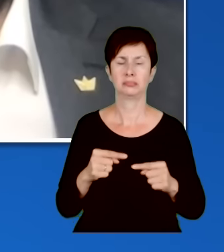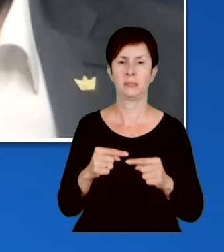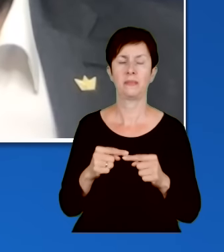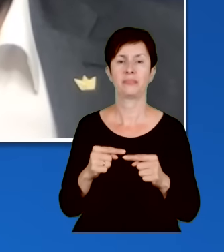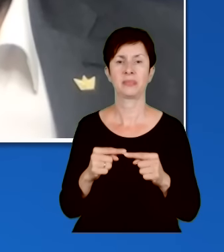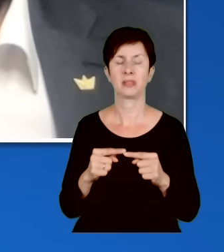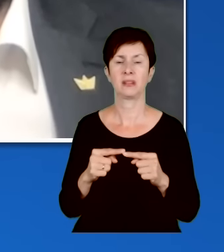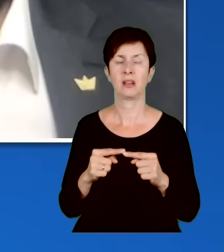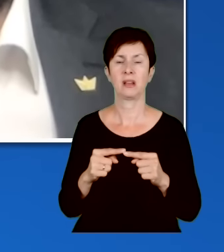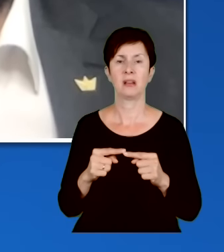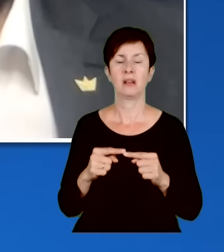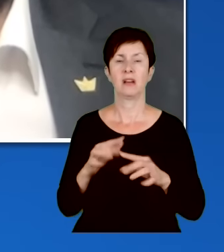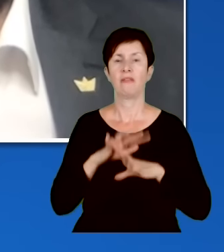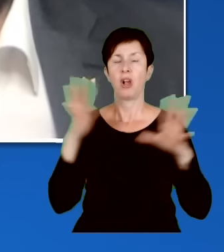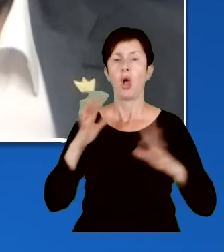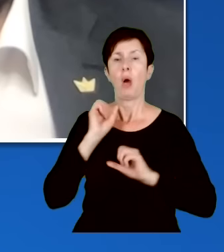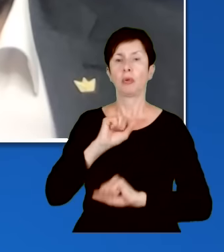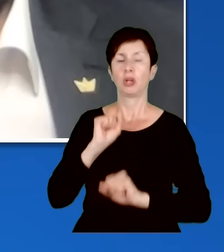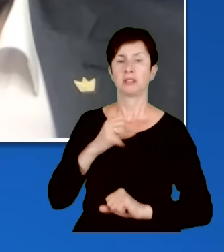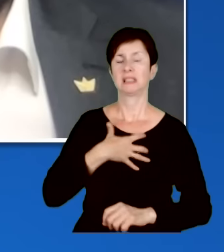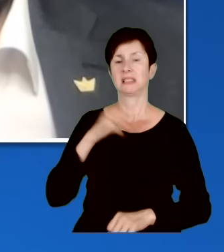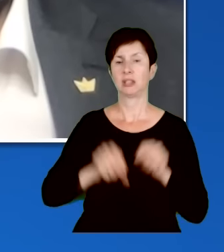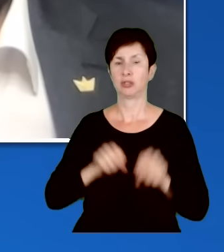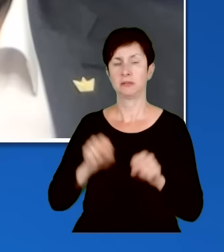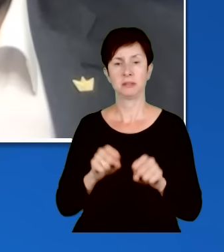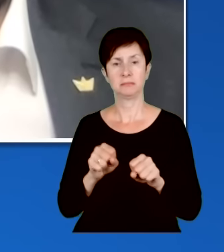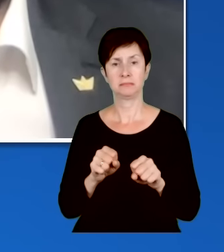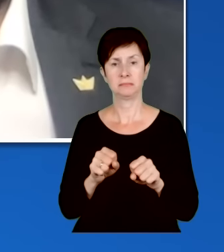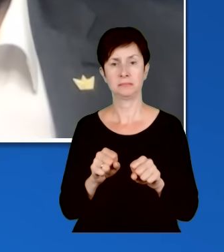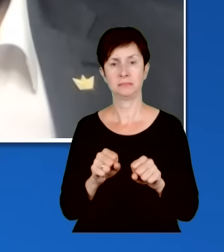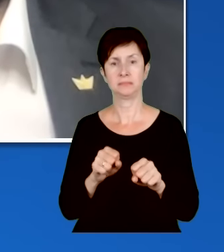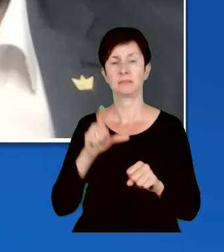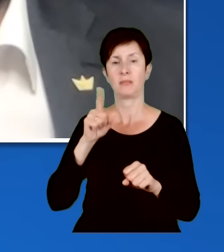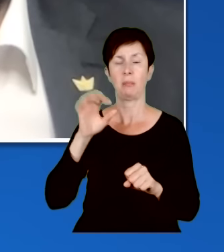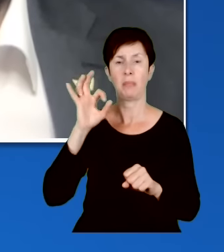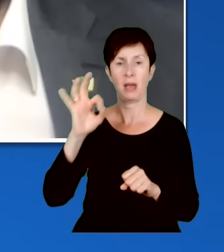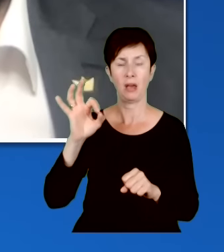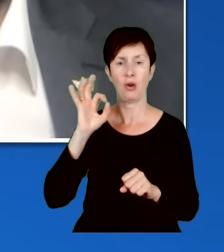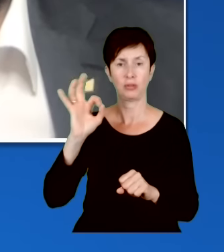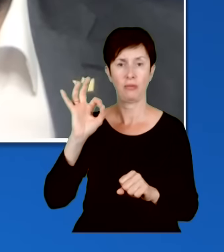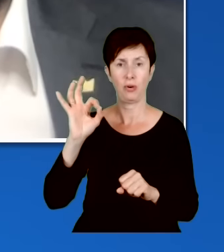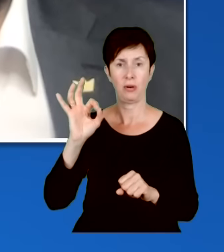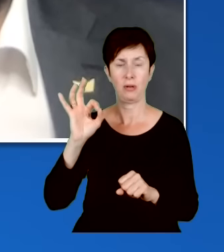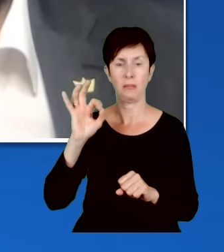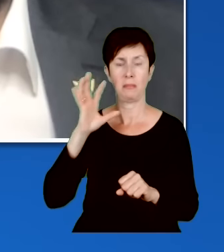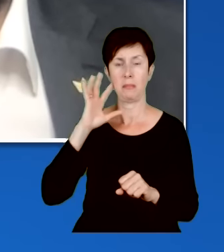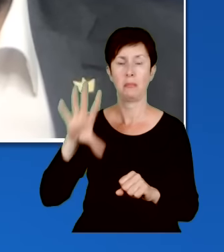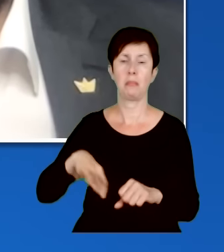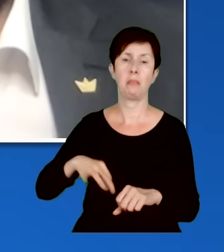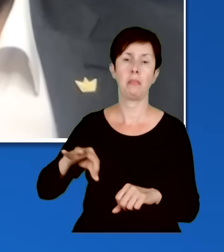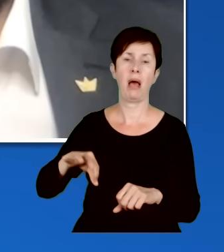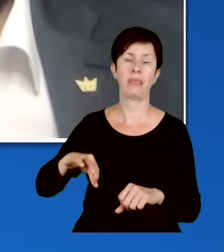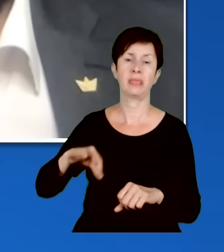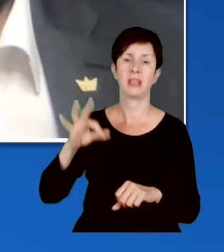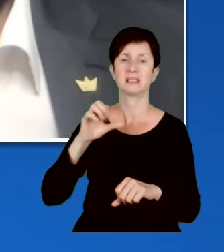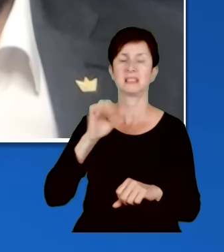Obrońców sądowych sędziowskich No tak to Nazwijmy Platformy Obywatelskiej od pana prezesa safana